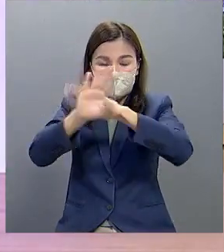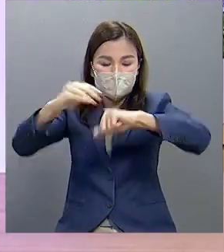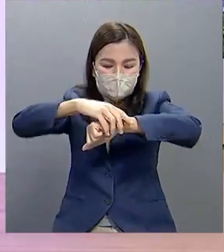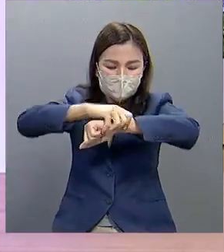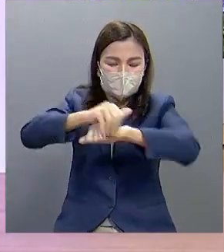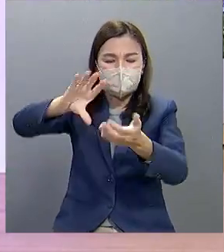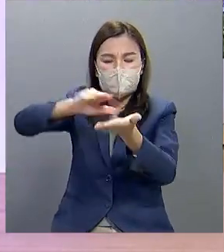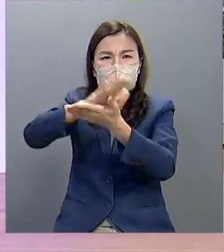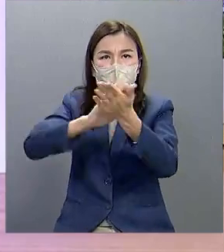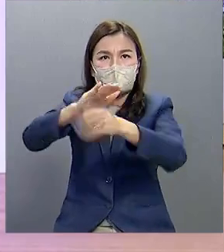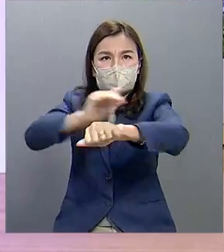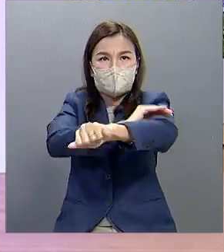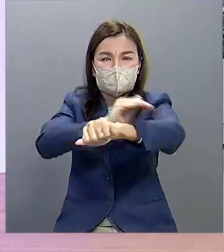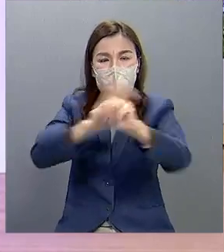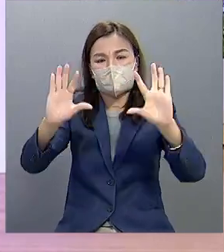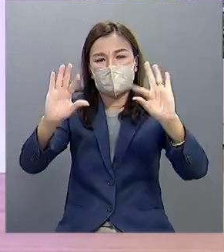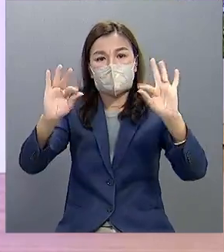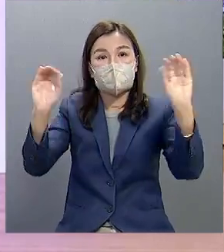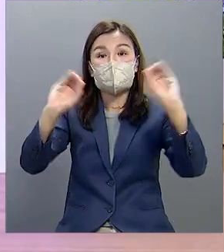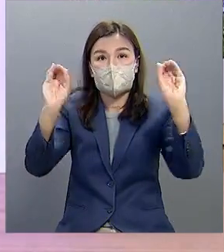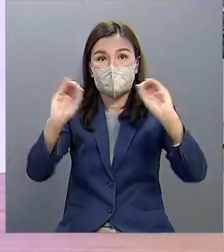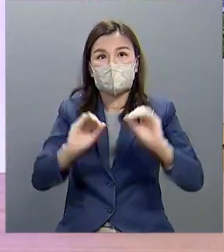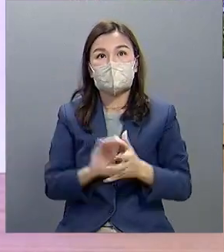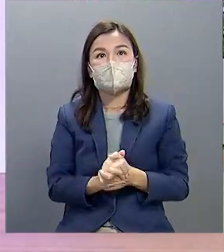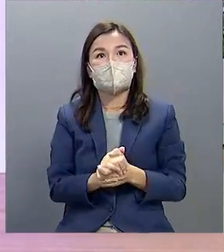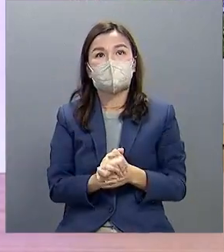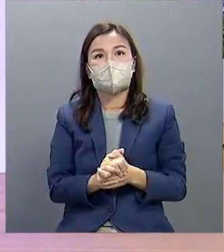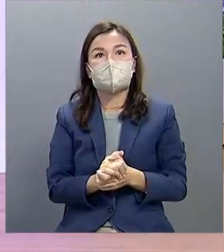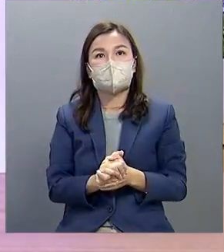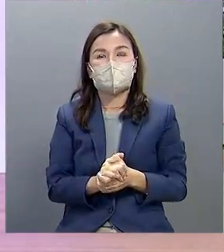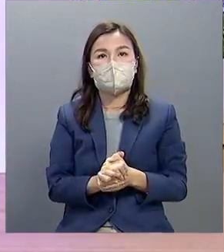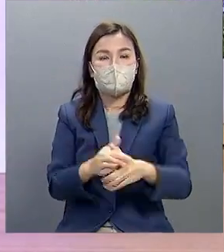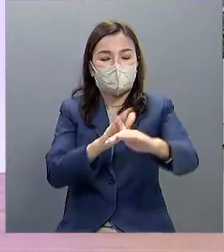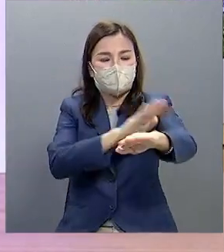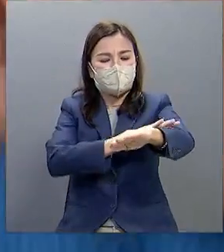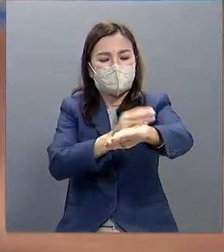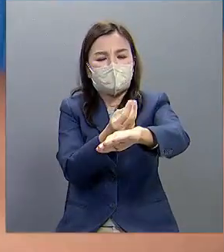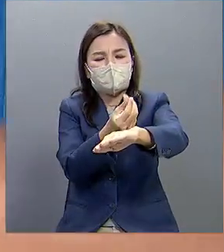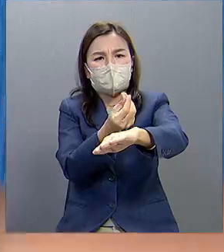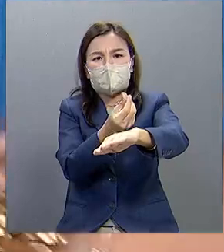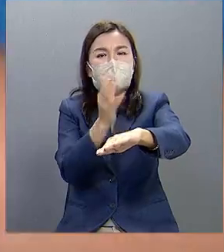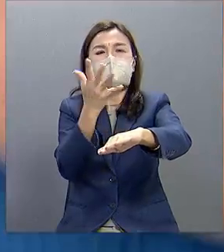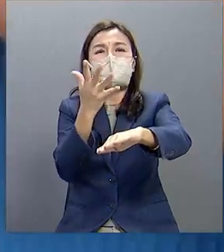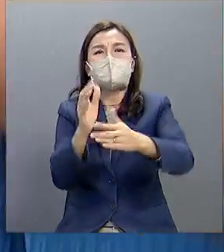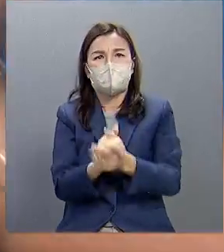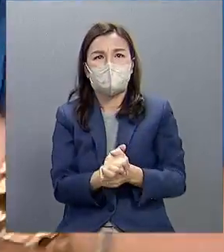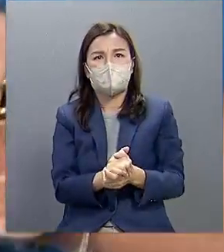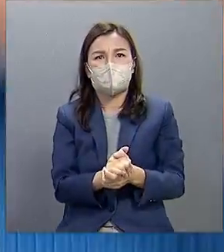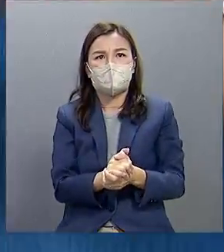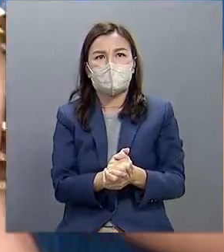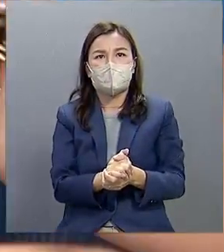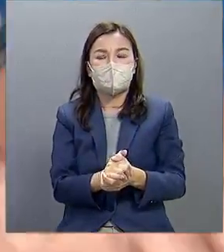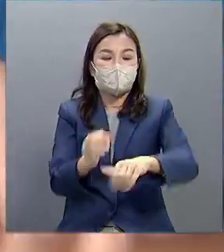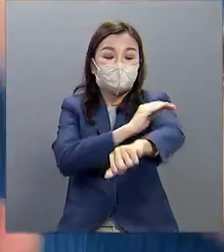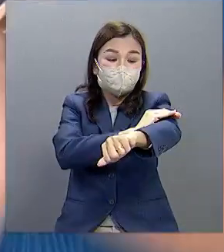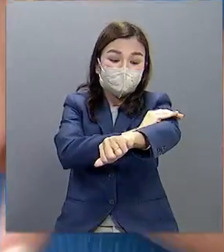ไม่เหนียวเนินอะเท่านั้นเองแล้วก็ไม่ได้ทิ้งความมันแล้วก็ทำให้เราสามารถที่จะแบบใช้ชีวิตได้อย่างมีความสุ